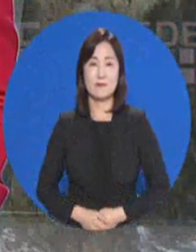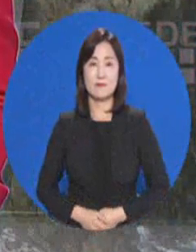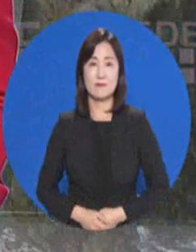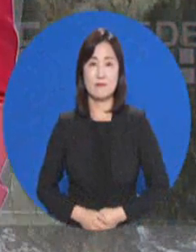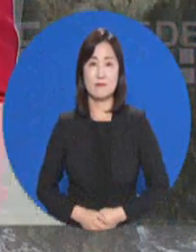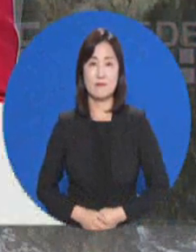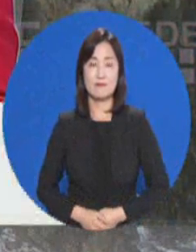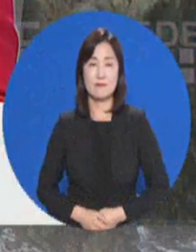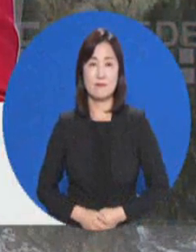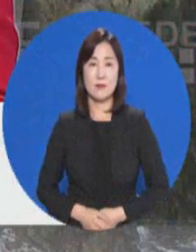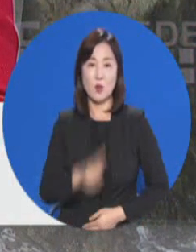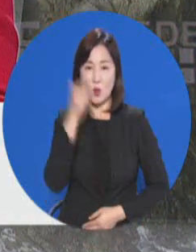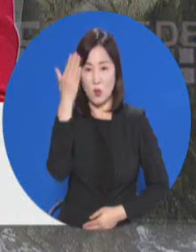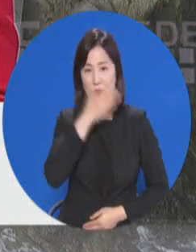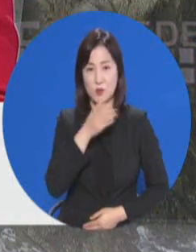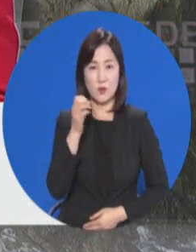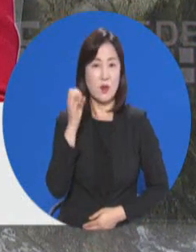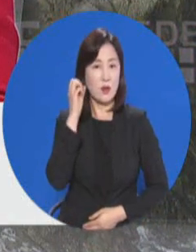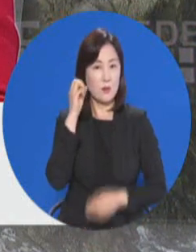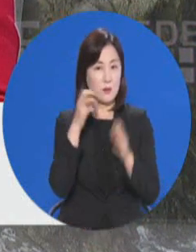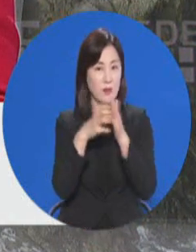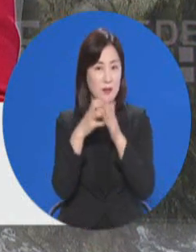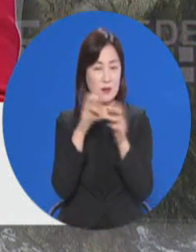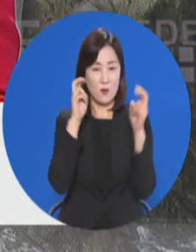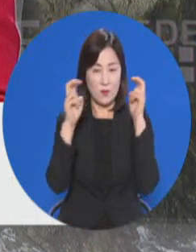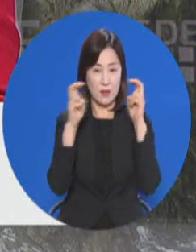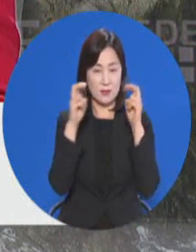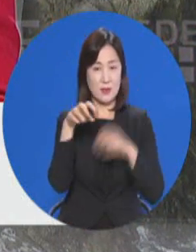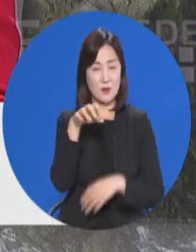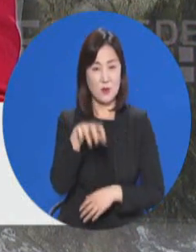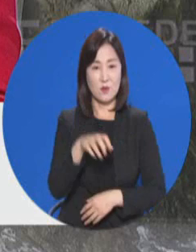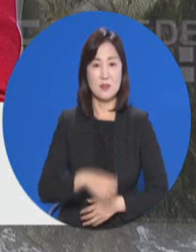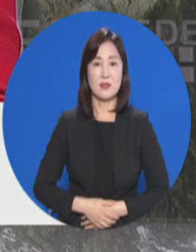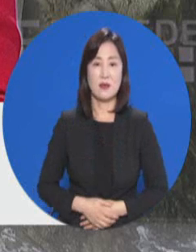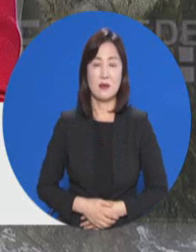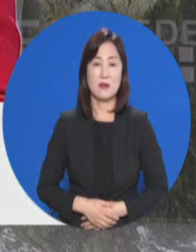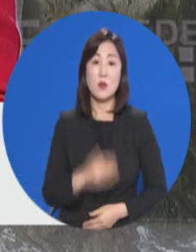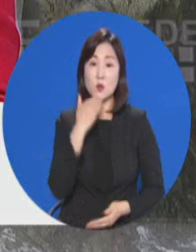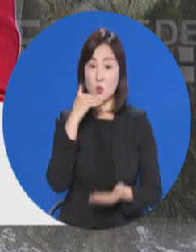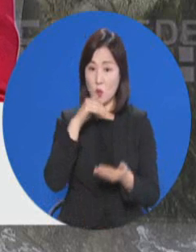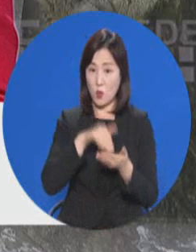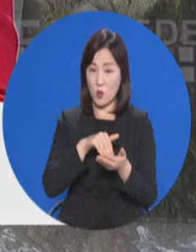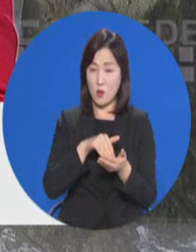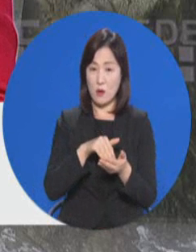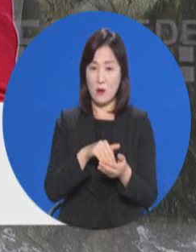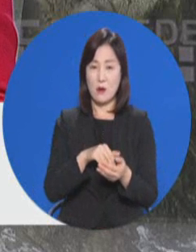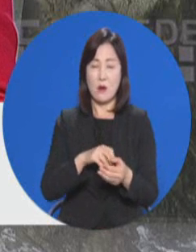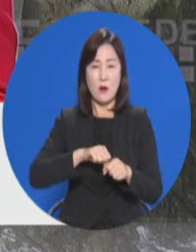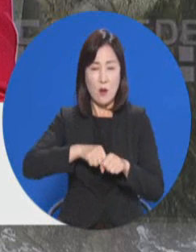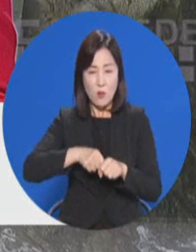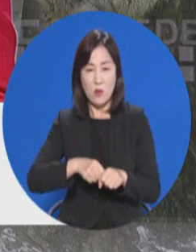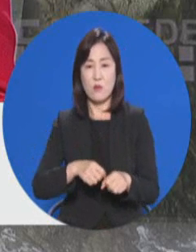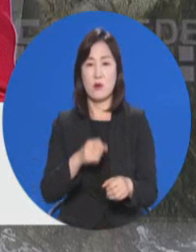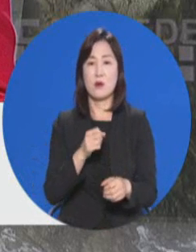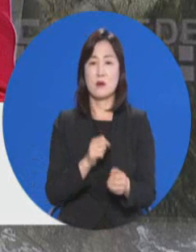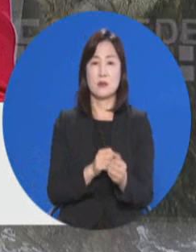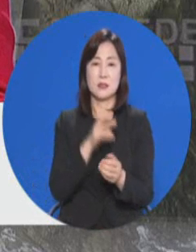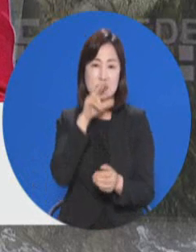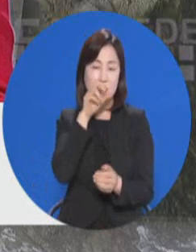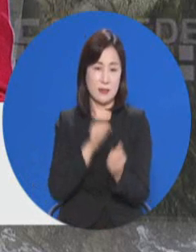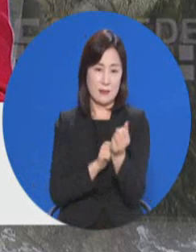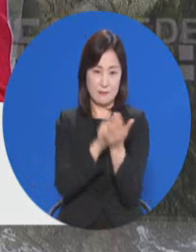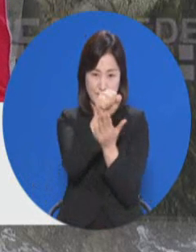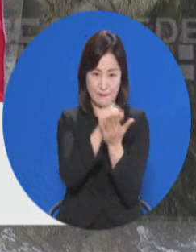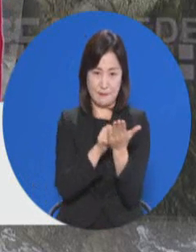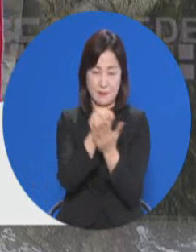시작합니다 여새 한 리조트 업체가 리조트 합 공유수면 갯바위에 임의로 시멘트 포장을 하는 현장 보도해 드린